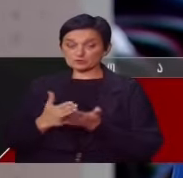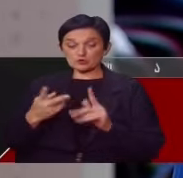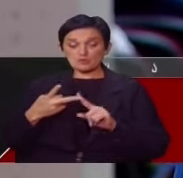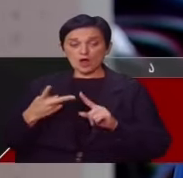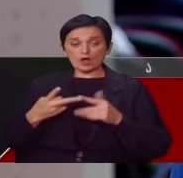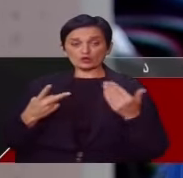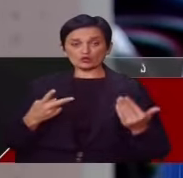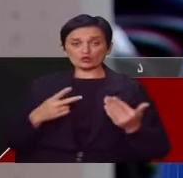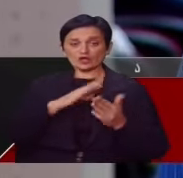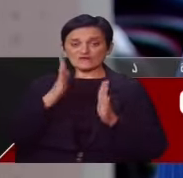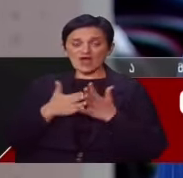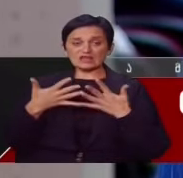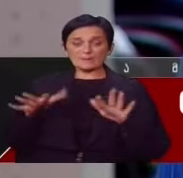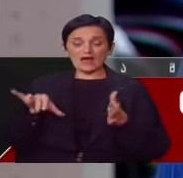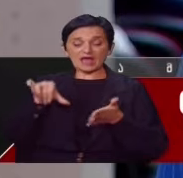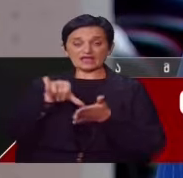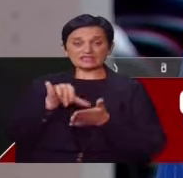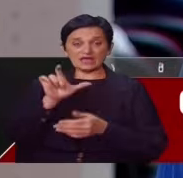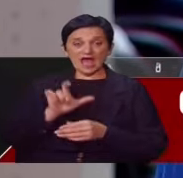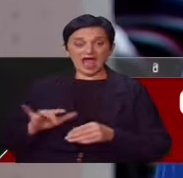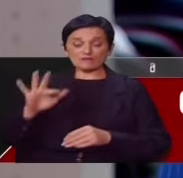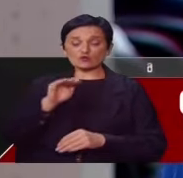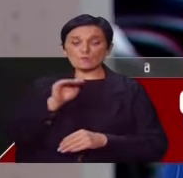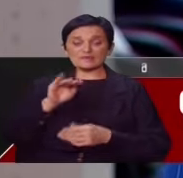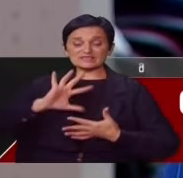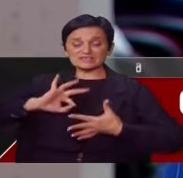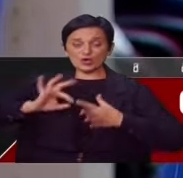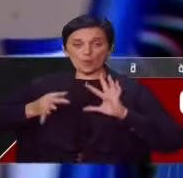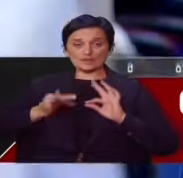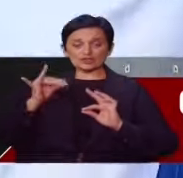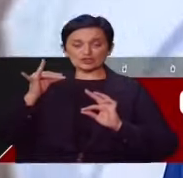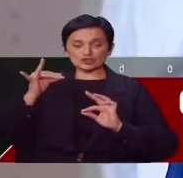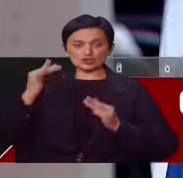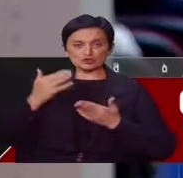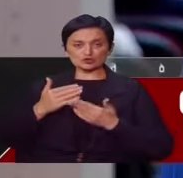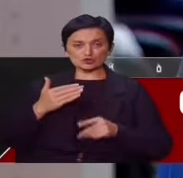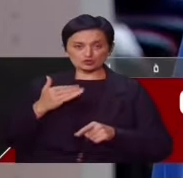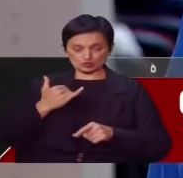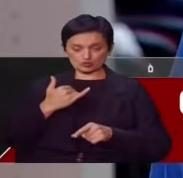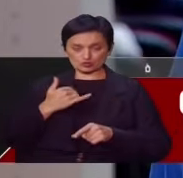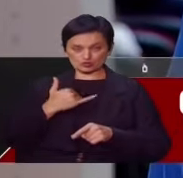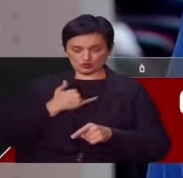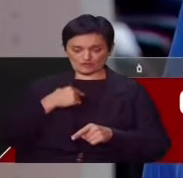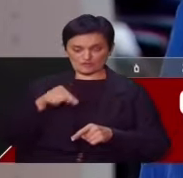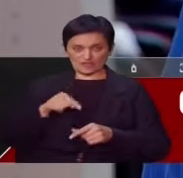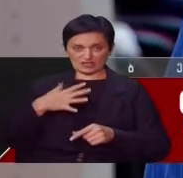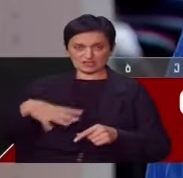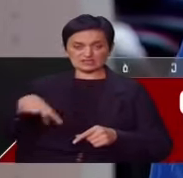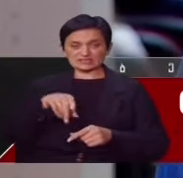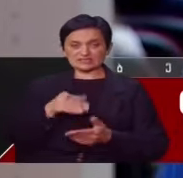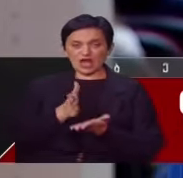მეორეს მხრივ ყველაზე მეტი მონაწილე ევროპის ფიზიკის ოლიმპიადის ისტორიაში ყავს ჩვენ